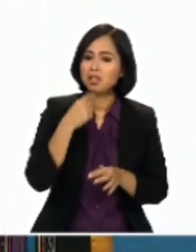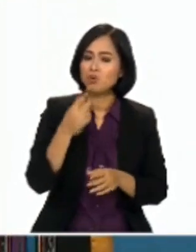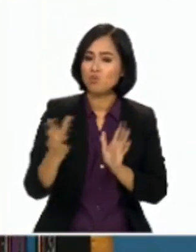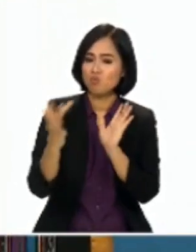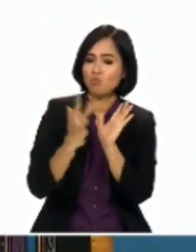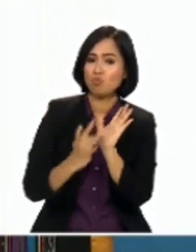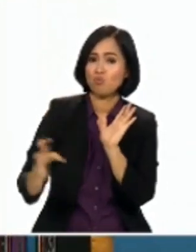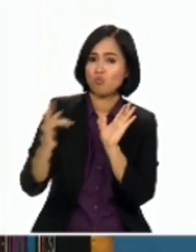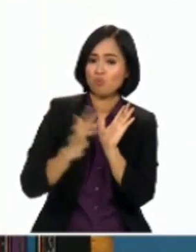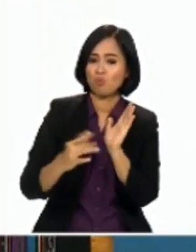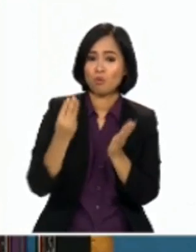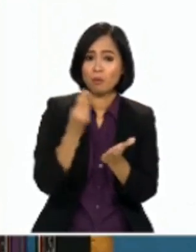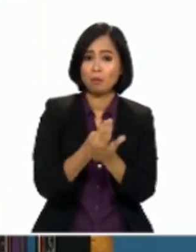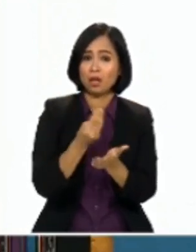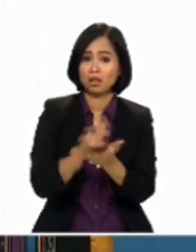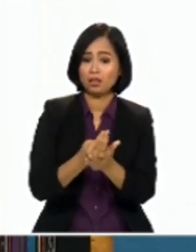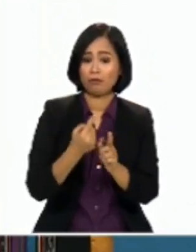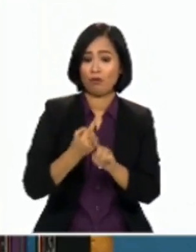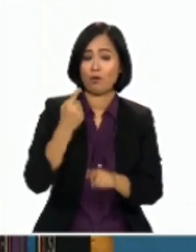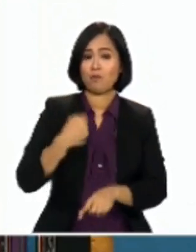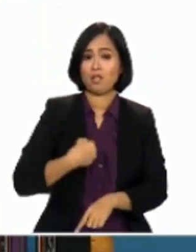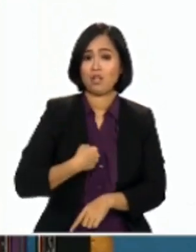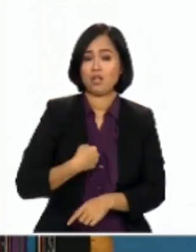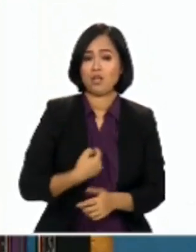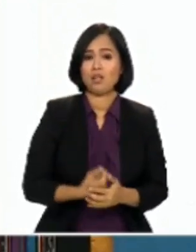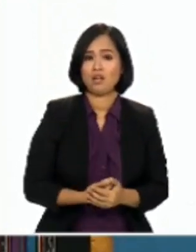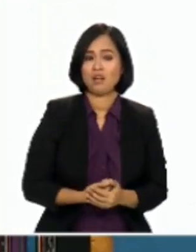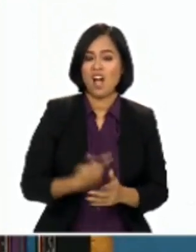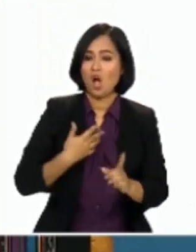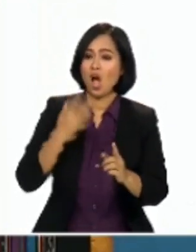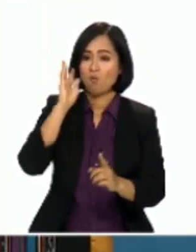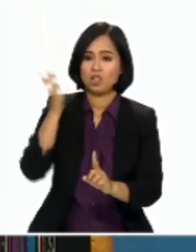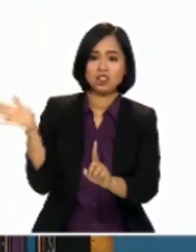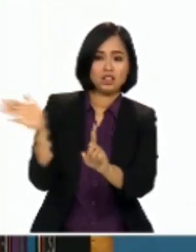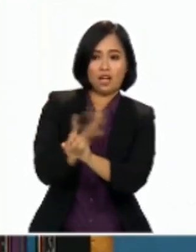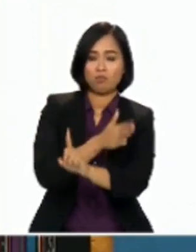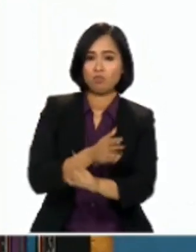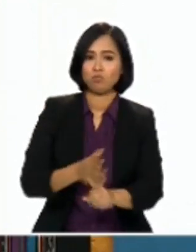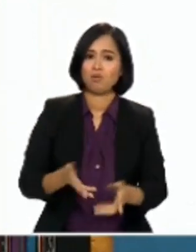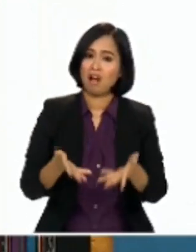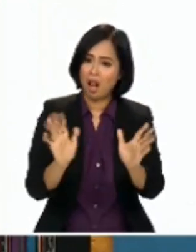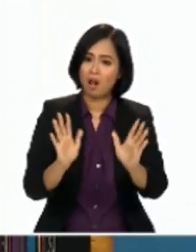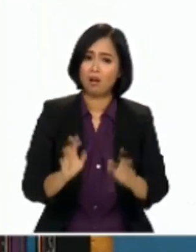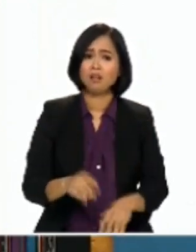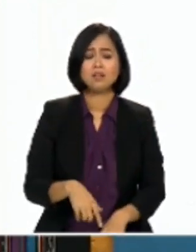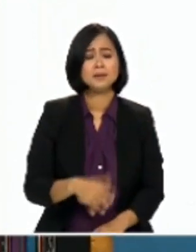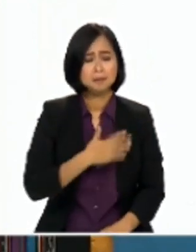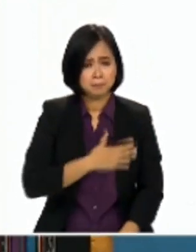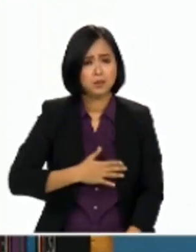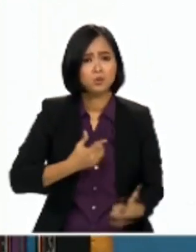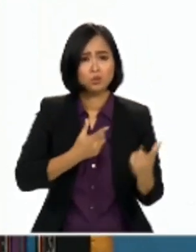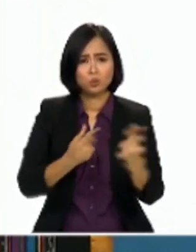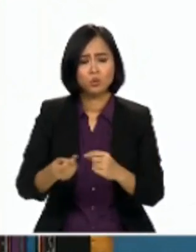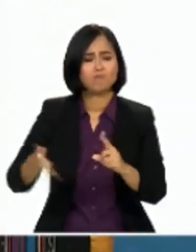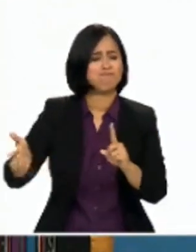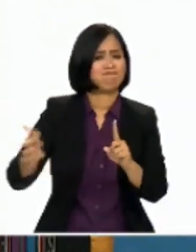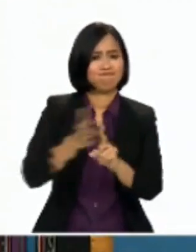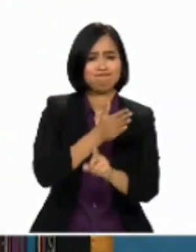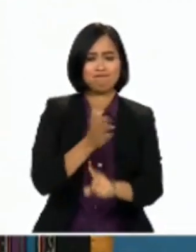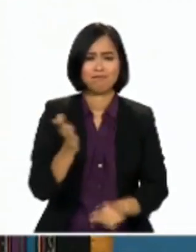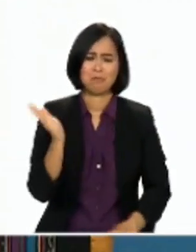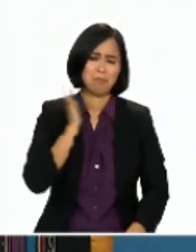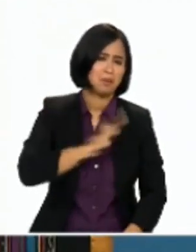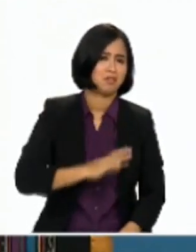money from me, I will slap you. At sampalin talaga ninyo. Di na